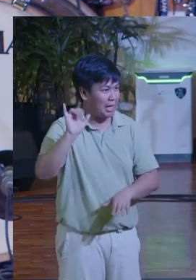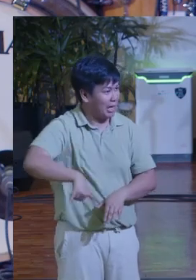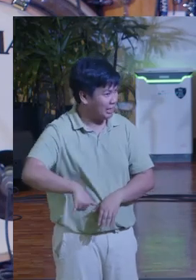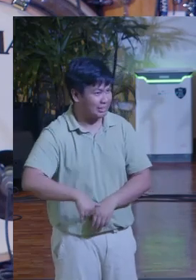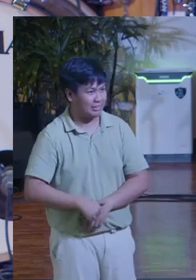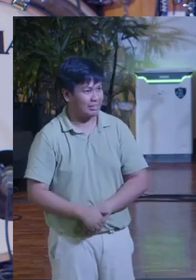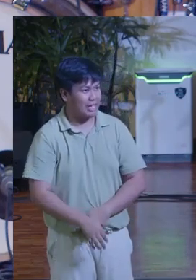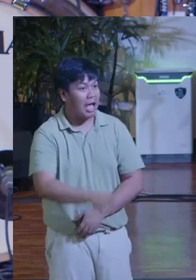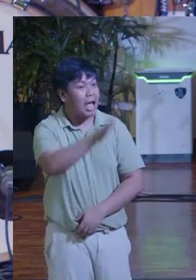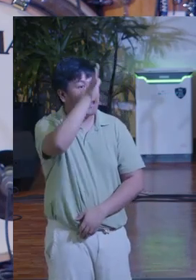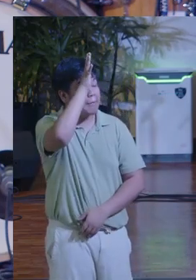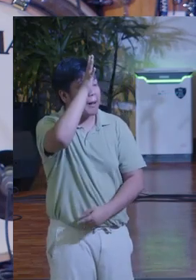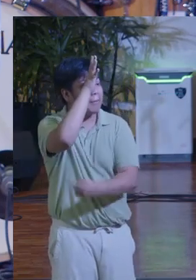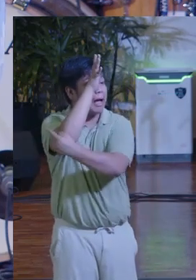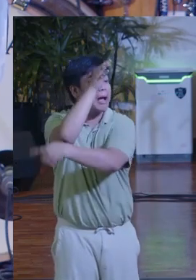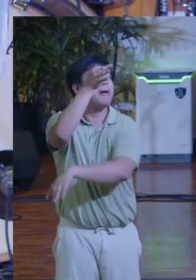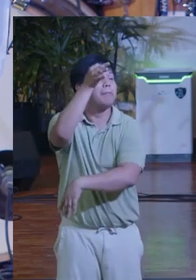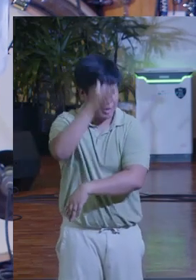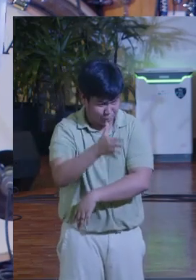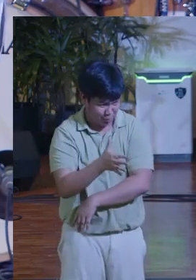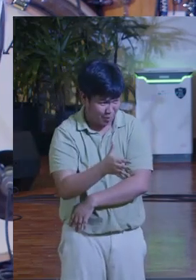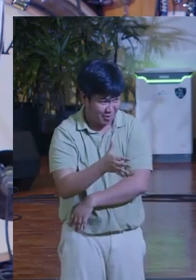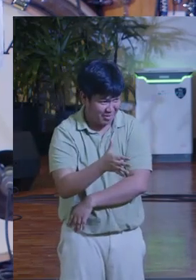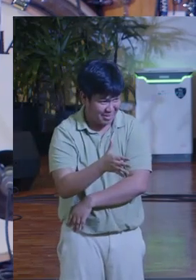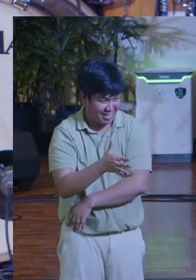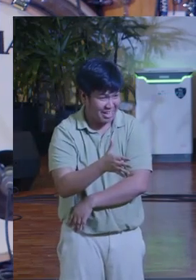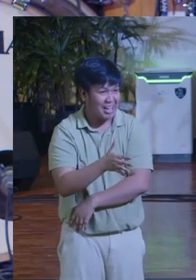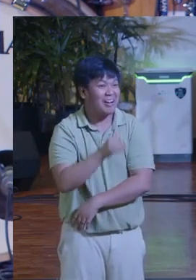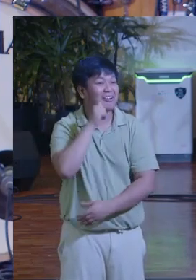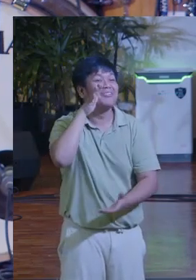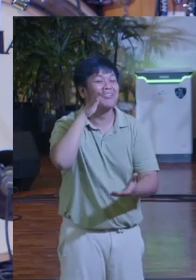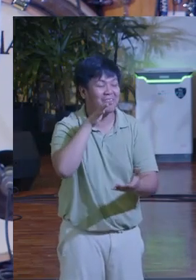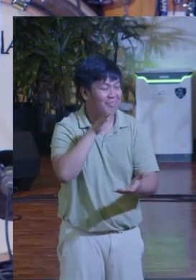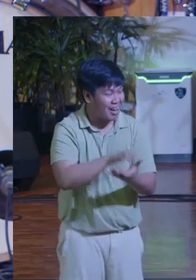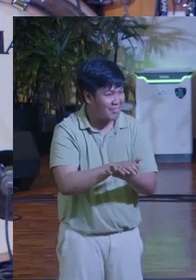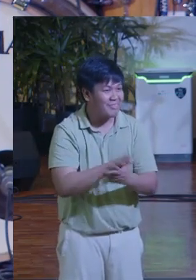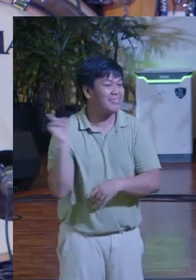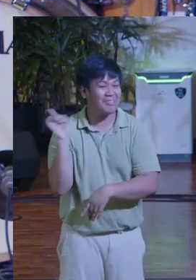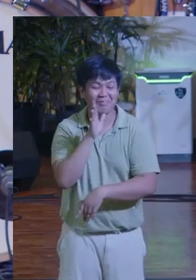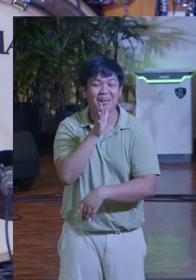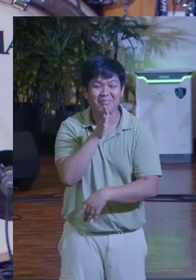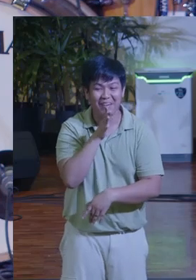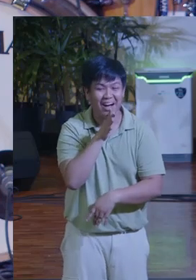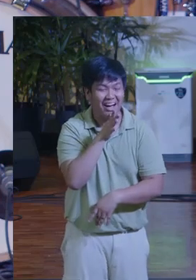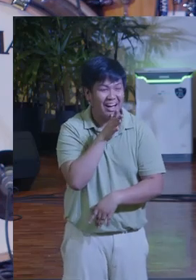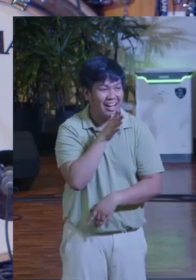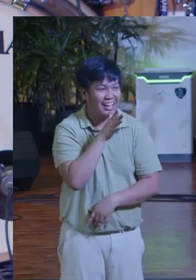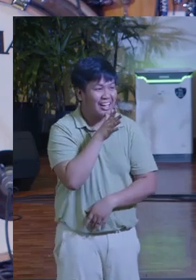Ang tatay ko po, siyempre, ang speaker, siya ang pastor. Siya ang pastor ng church namin.